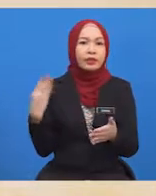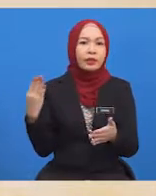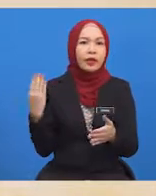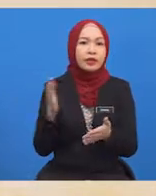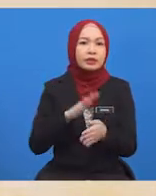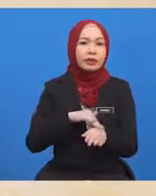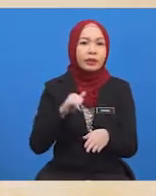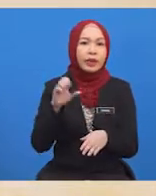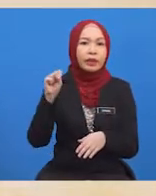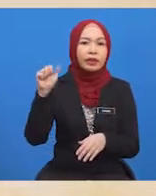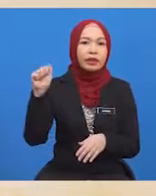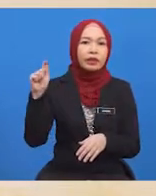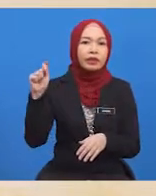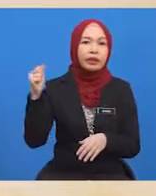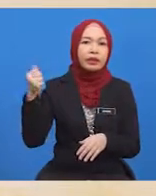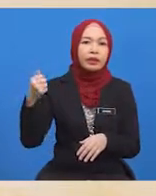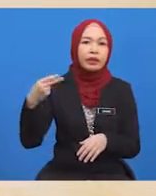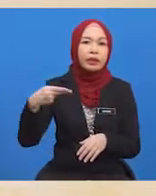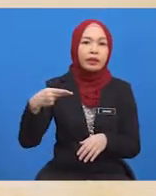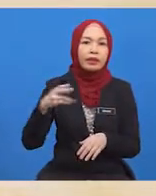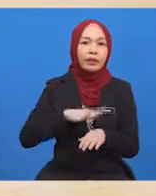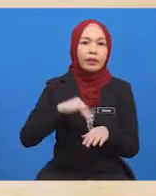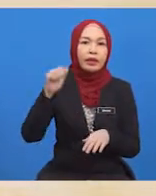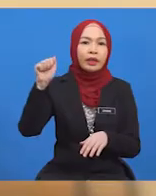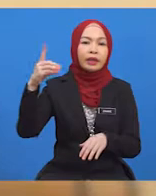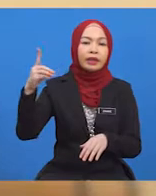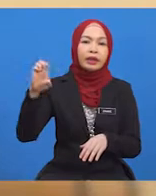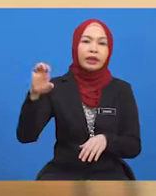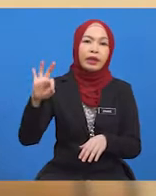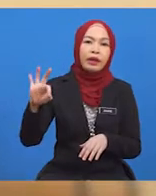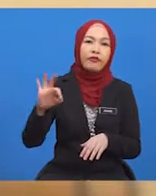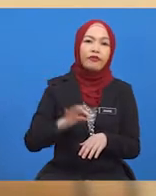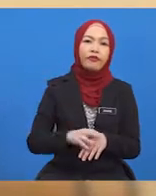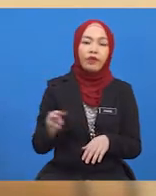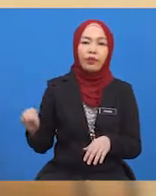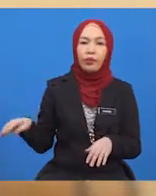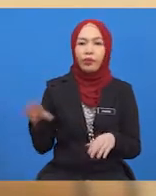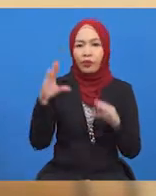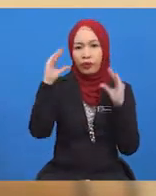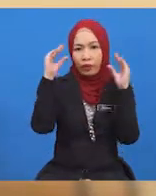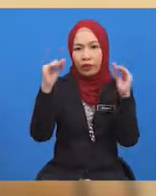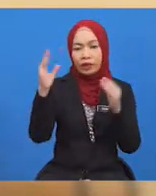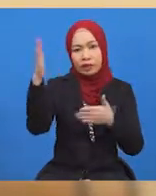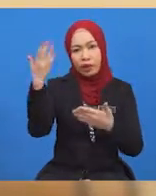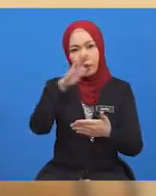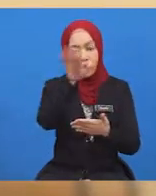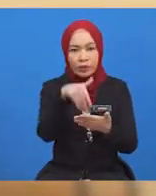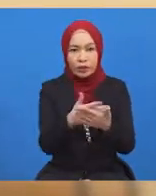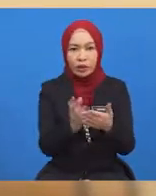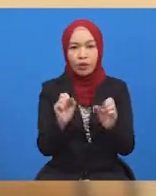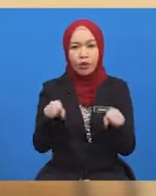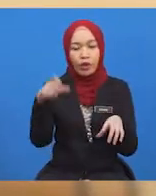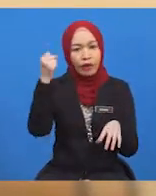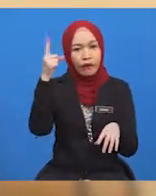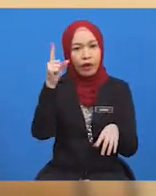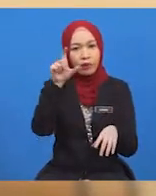kepada satah ADEF. Murid-murid, cikgu harap anda telah faham dua